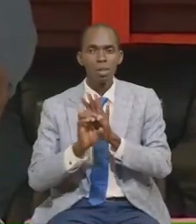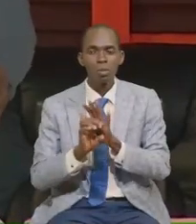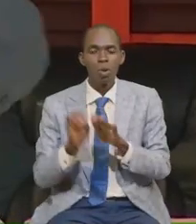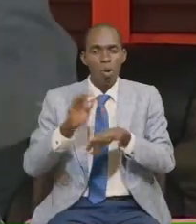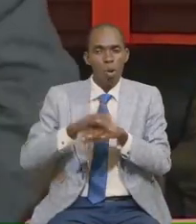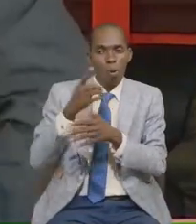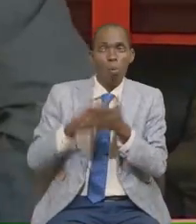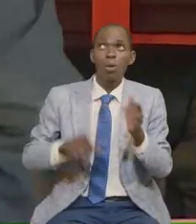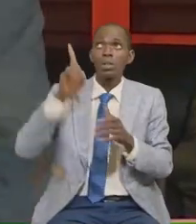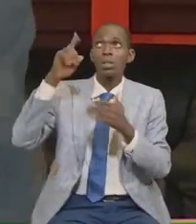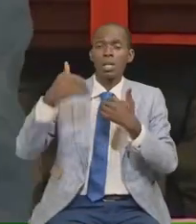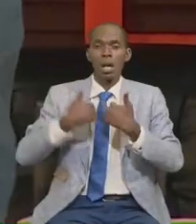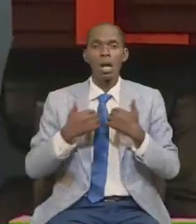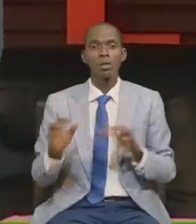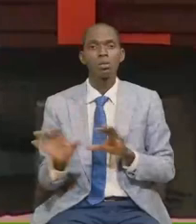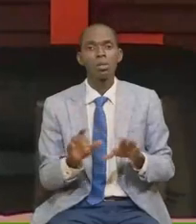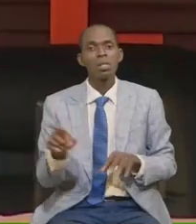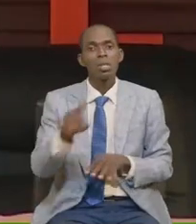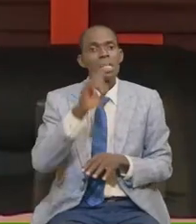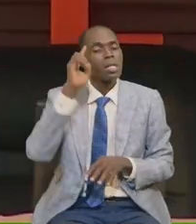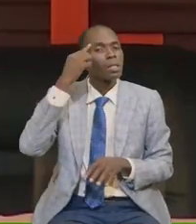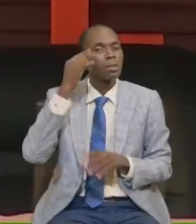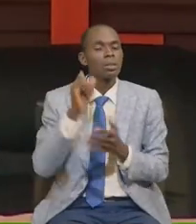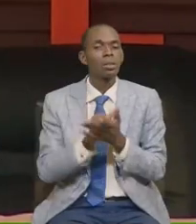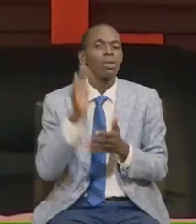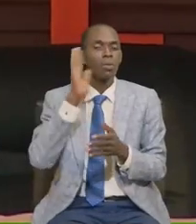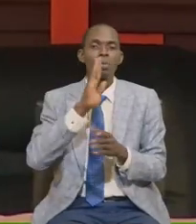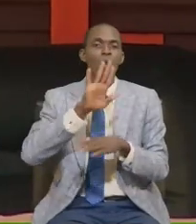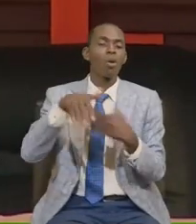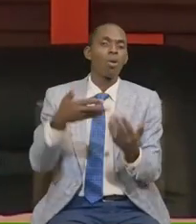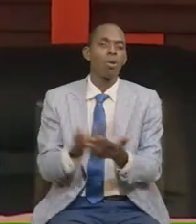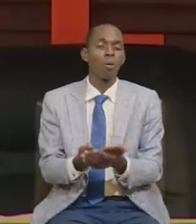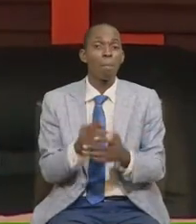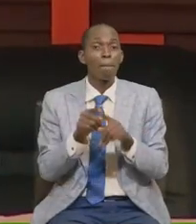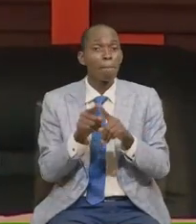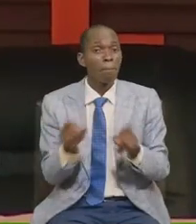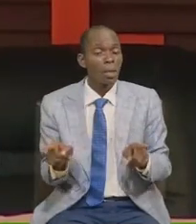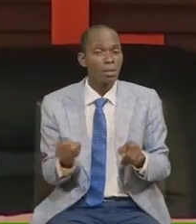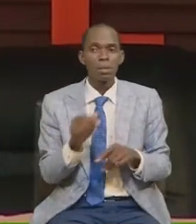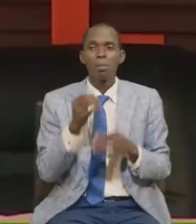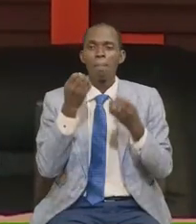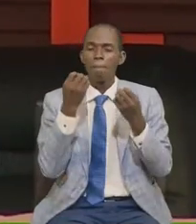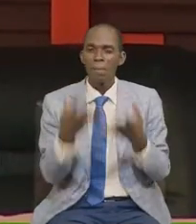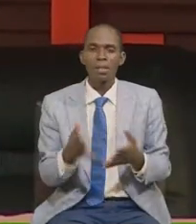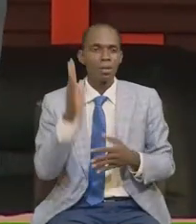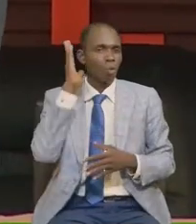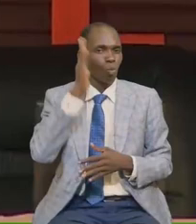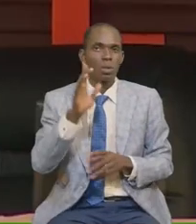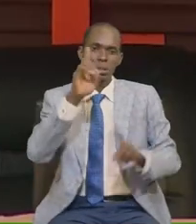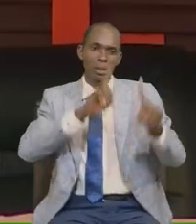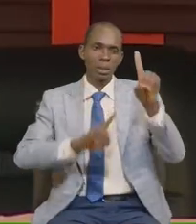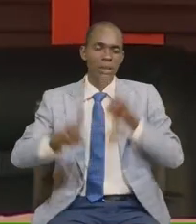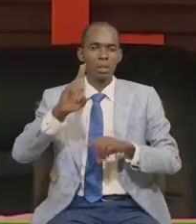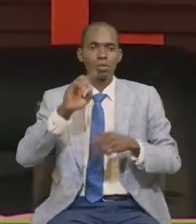Ils pensaient que ce serait l'œuvre. Mais plusieurs me diront en ce jour-là, Seigneur,